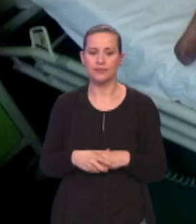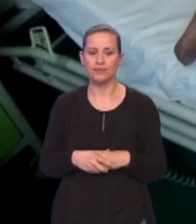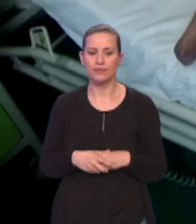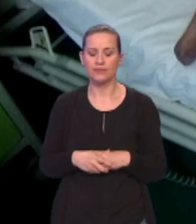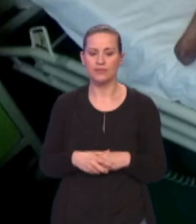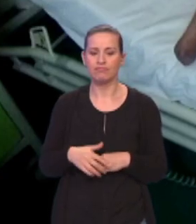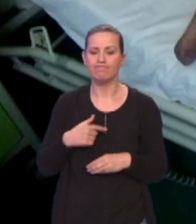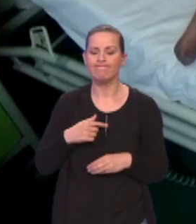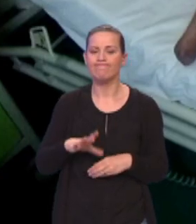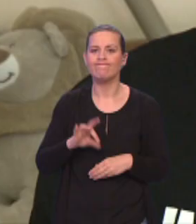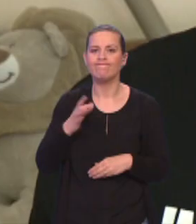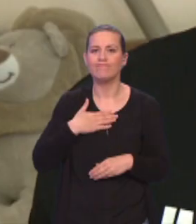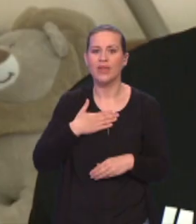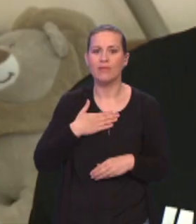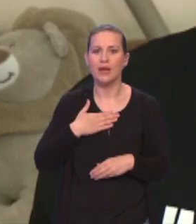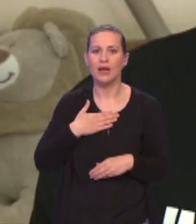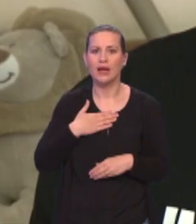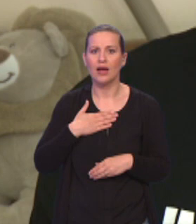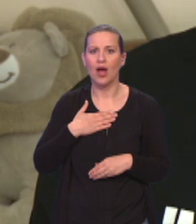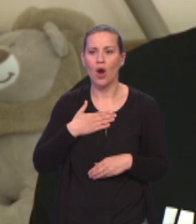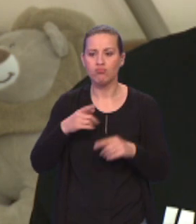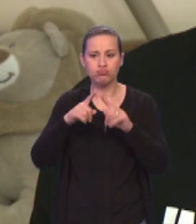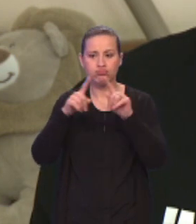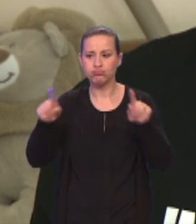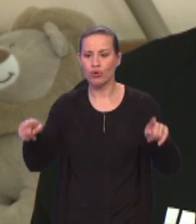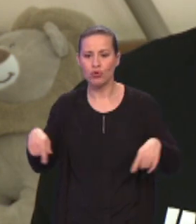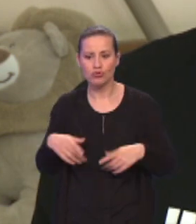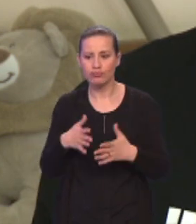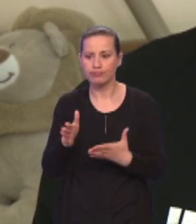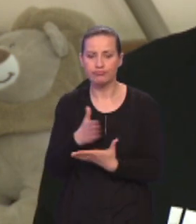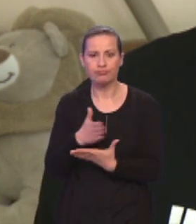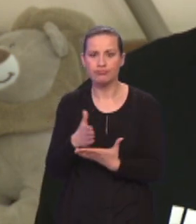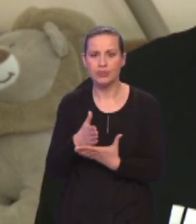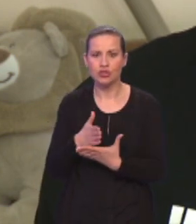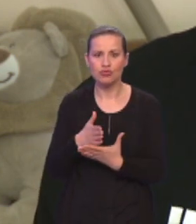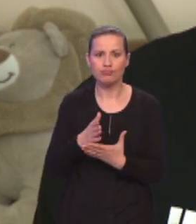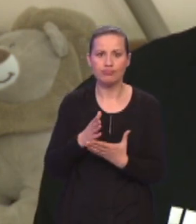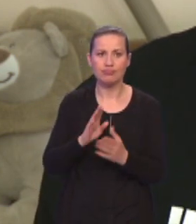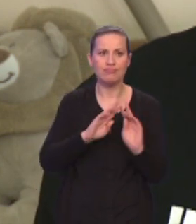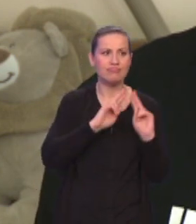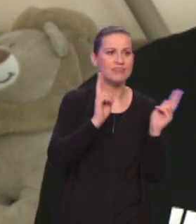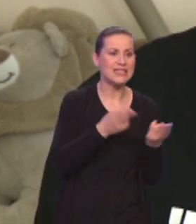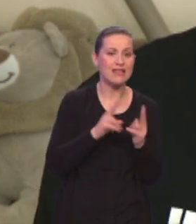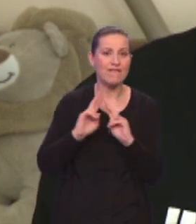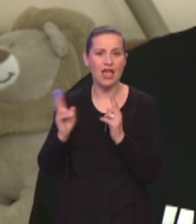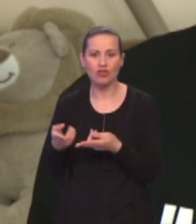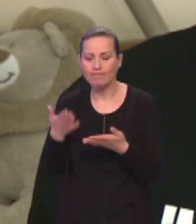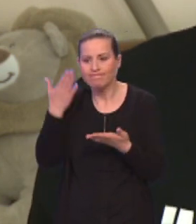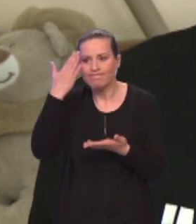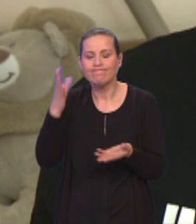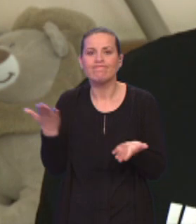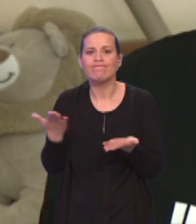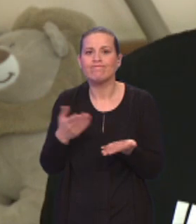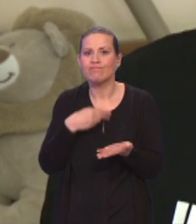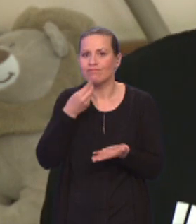Našao sam se u jednoj prostoru nekako između svjetova, ne znam kako objasniti. Pa